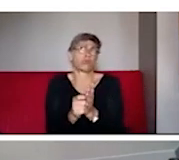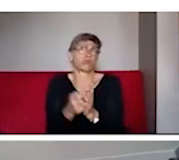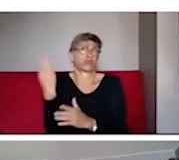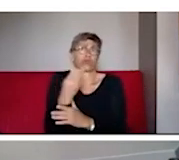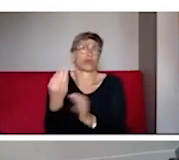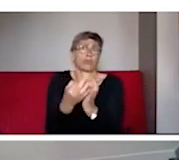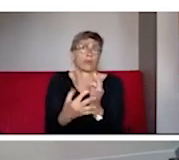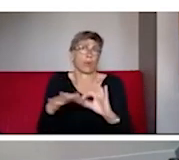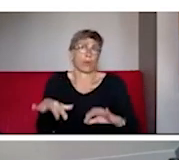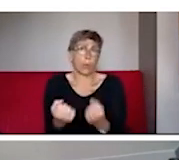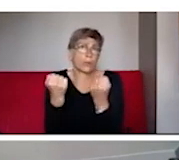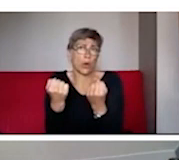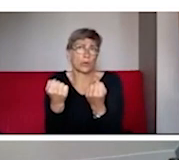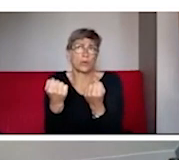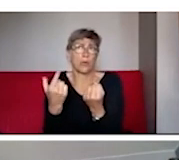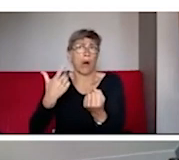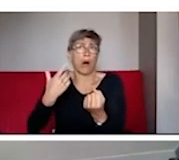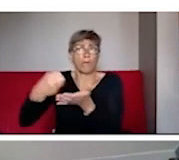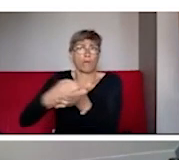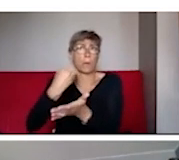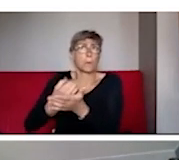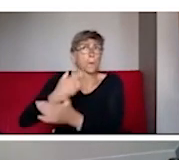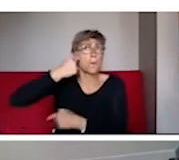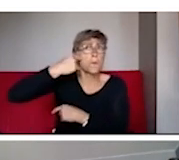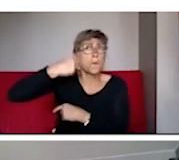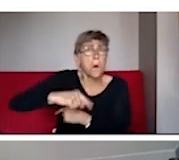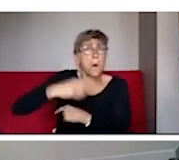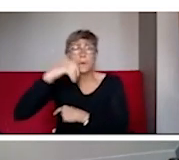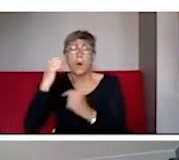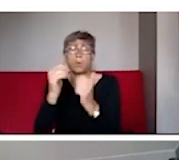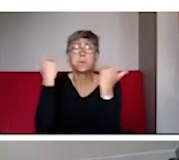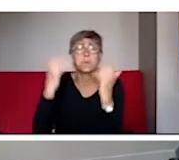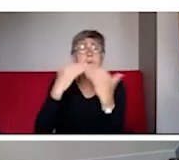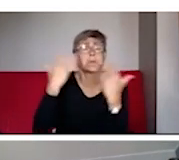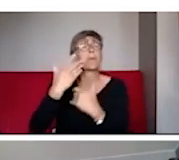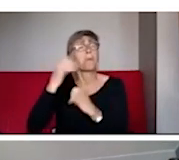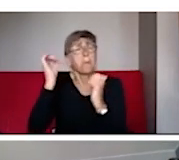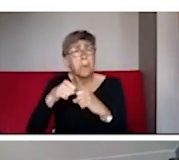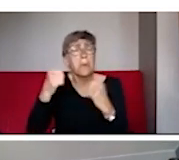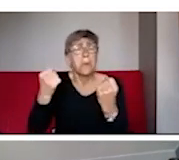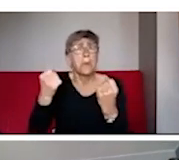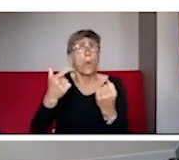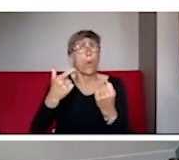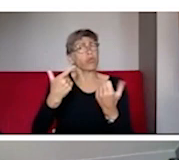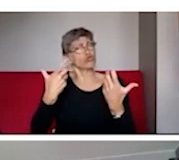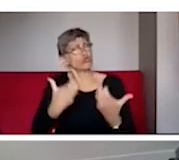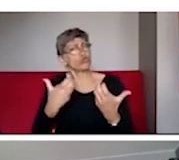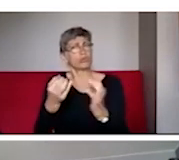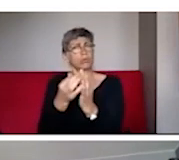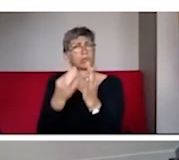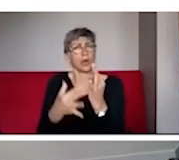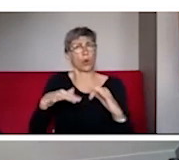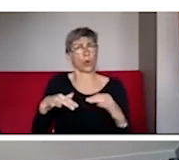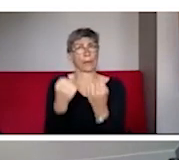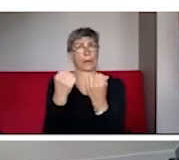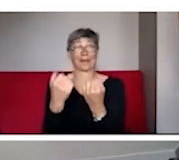chose, c'est une information qu'elles vont développer, qu'elles connaissent bien, qu'elles se permettent d'avoir. Hein, c'est ça aussi la